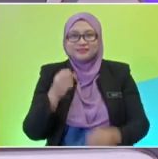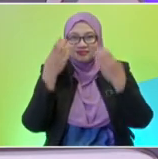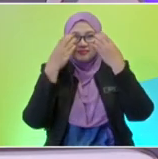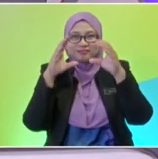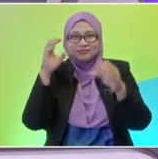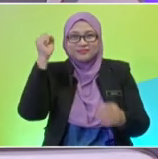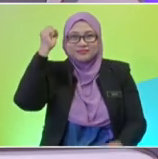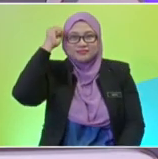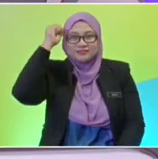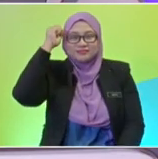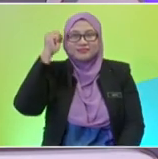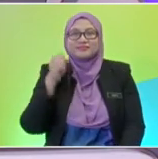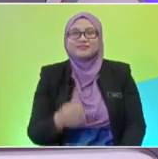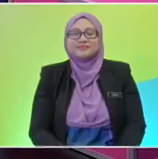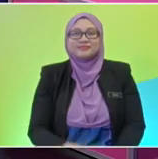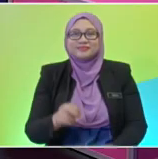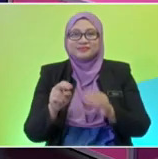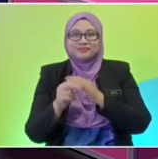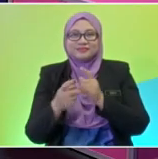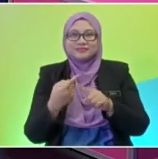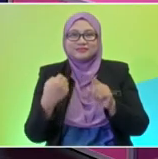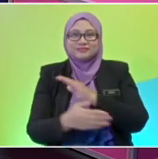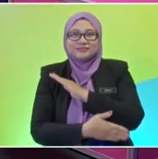Negeri 9 salam